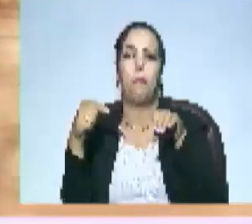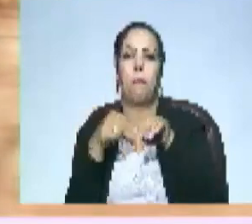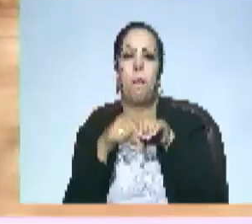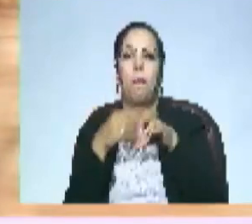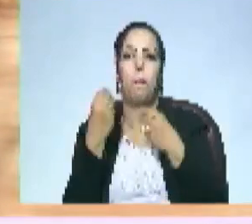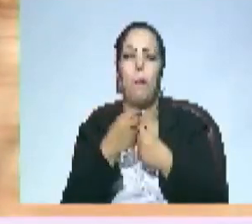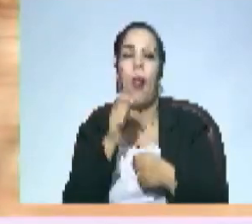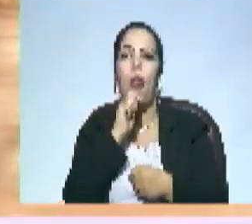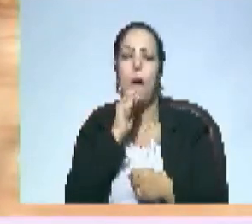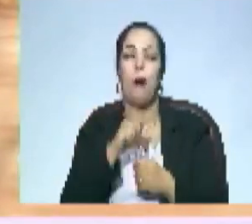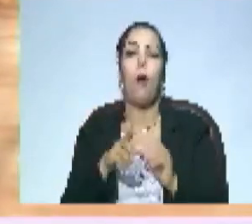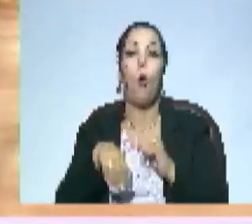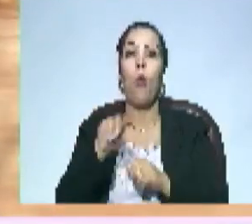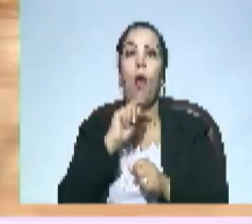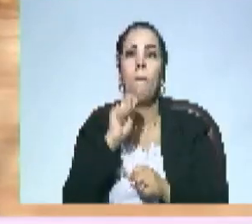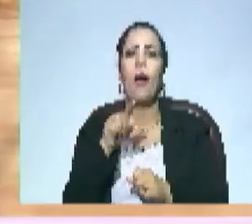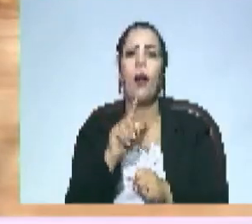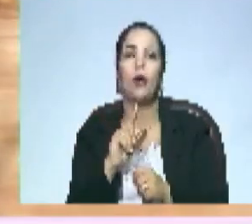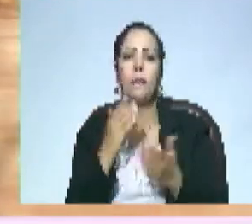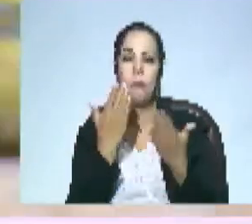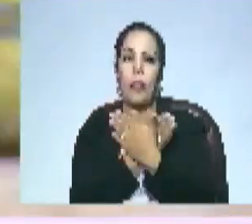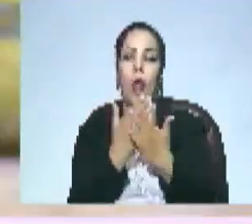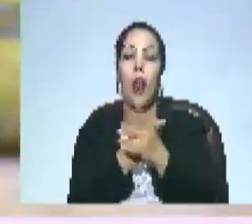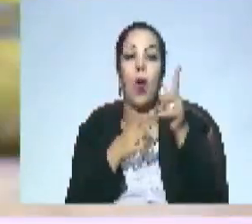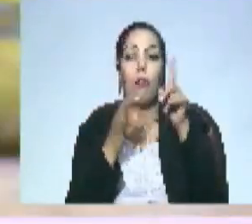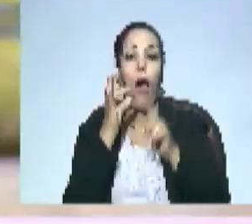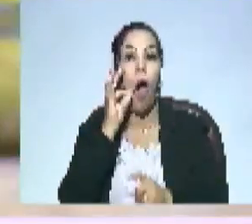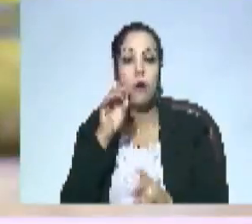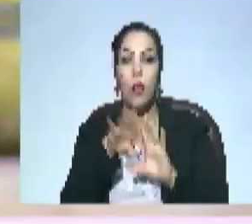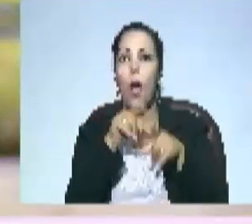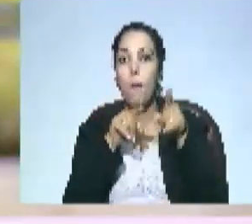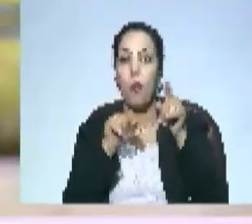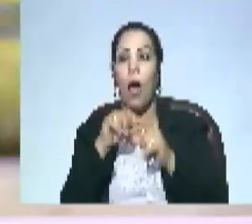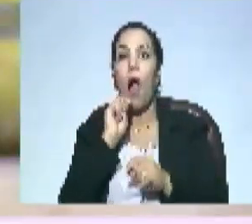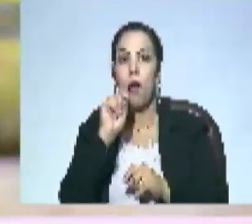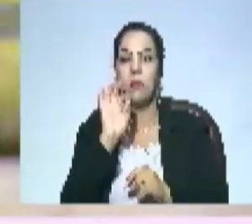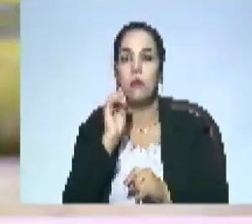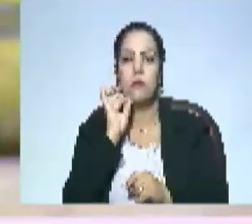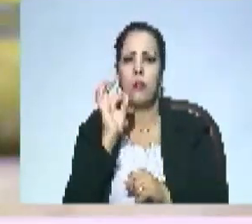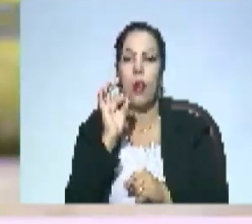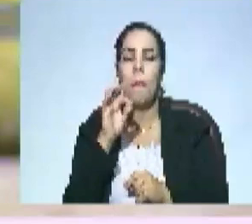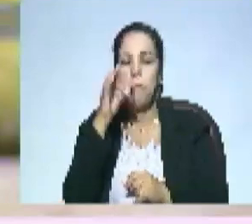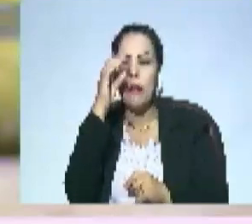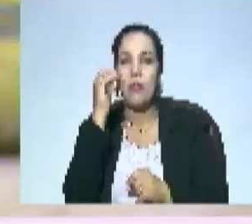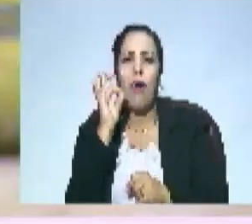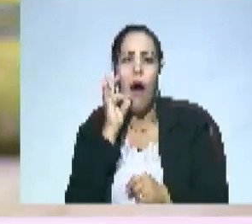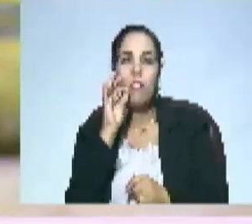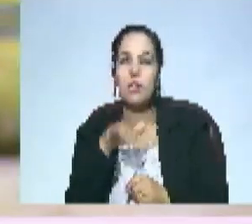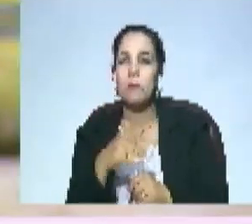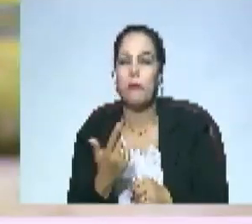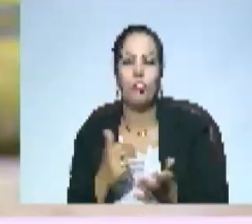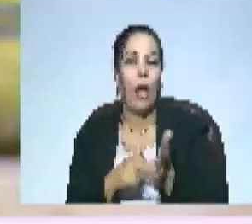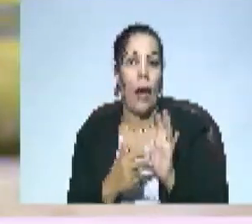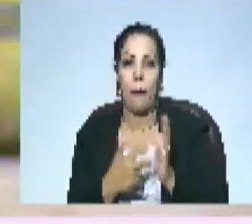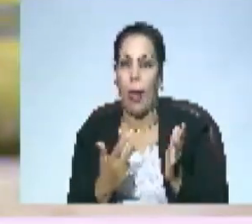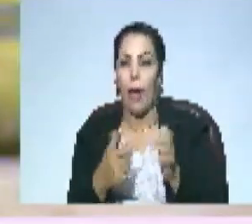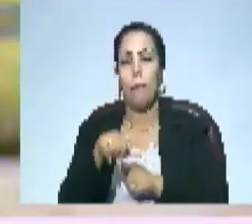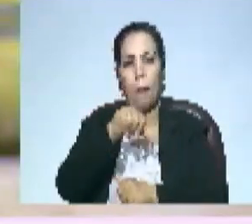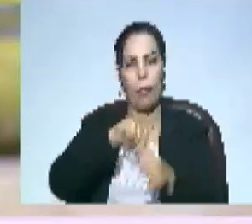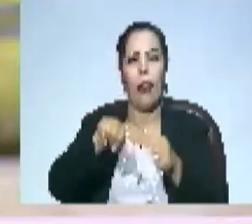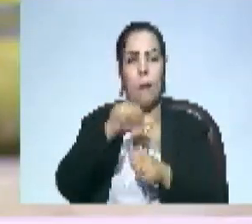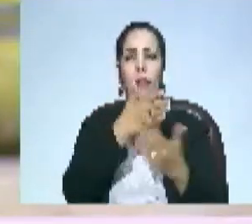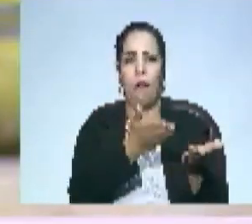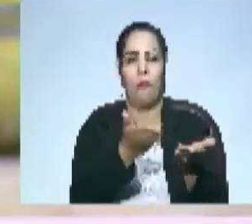وتحطها بس كل دي بدايل دي الكنالوني الاصلي اللي احنا بنشتغل دي الاصليه وبالطريقه